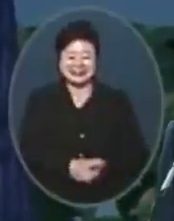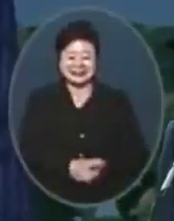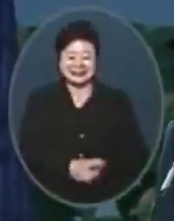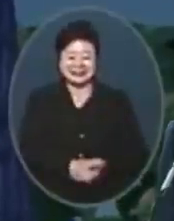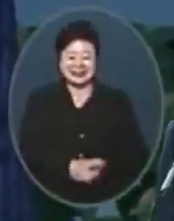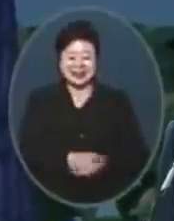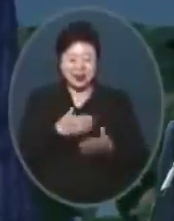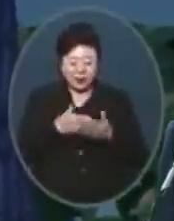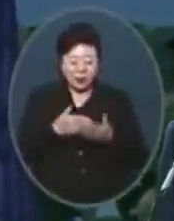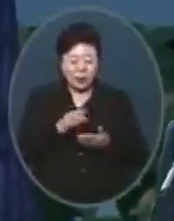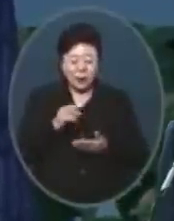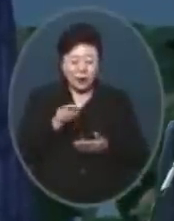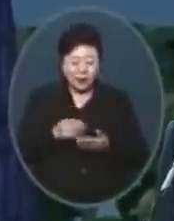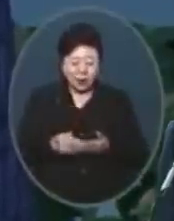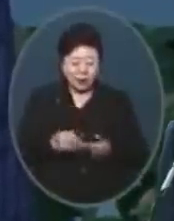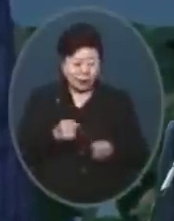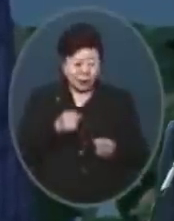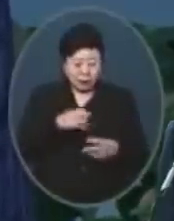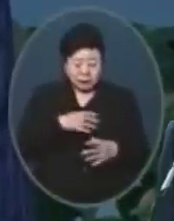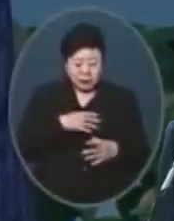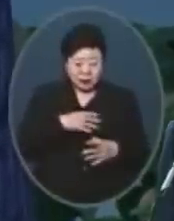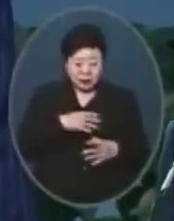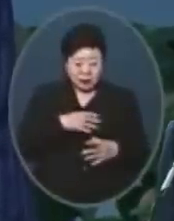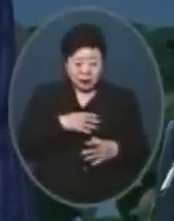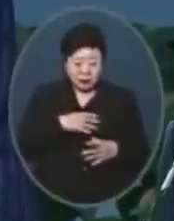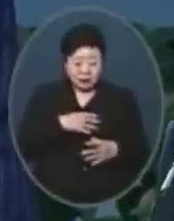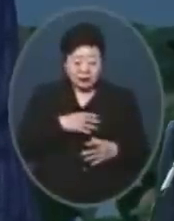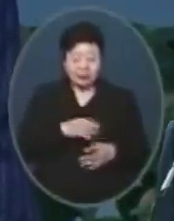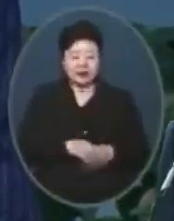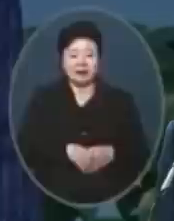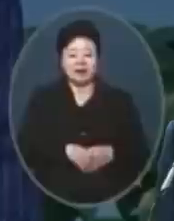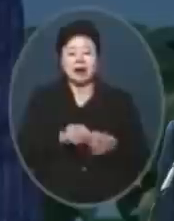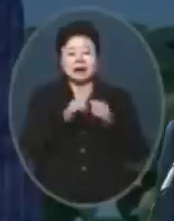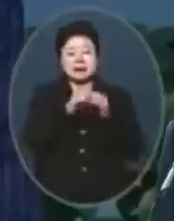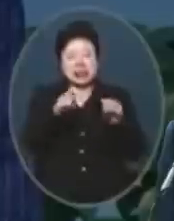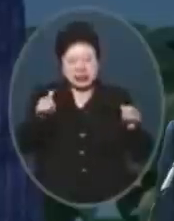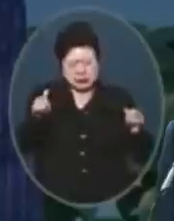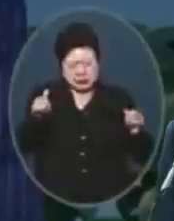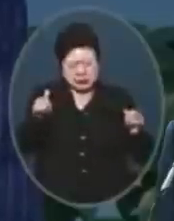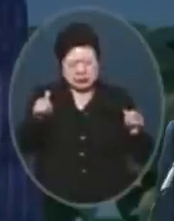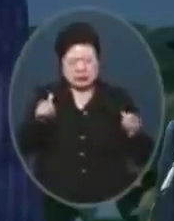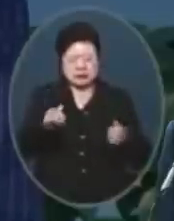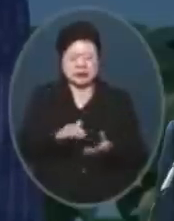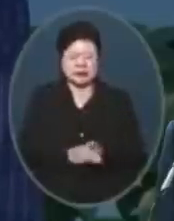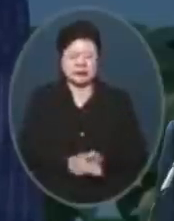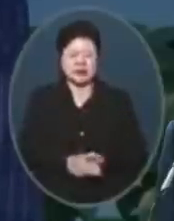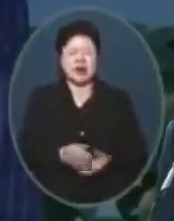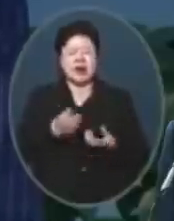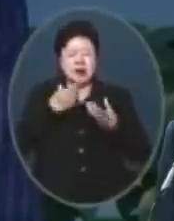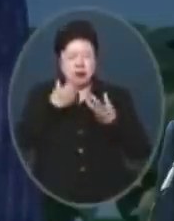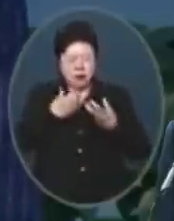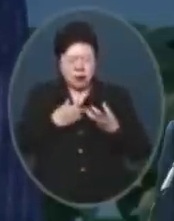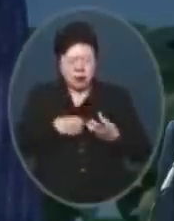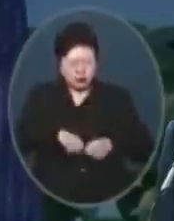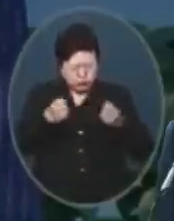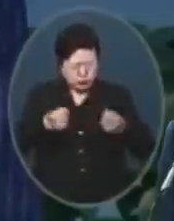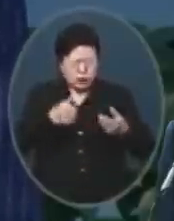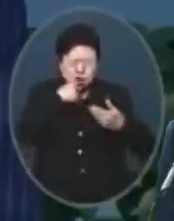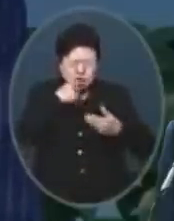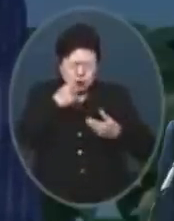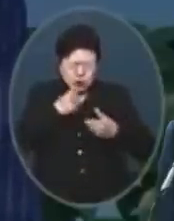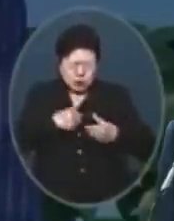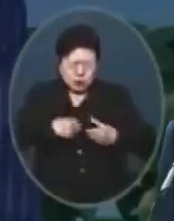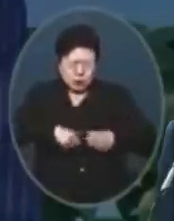고호가 깜짝 놀랐습니다. 사람이 부서지기 쉽다는